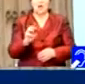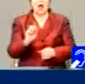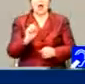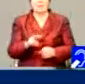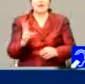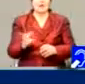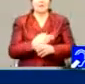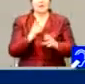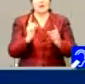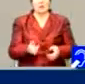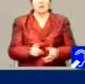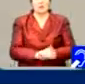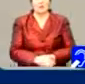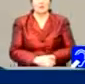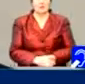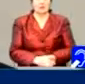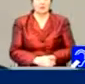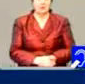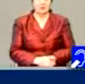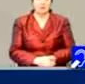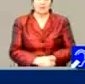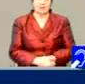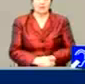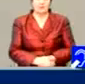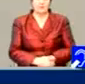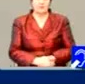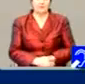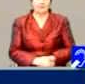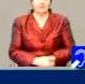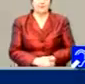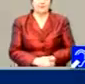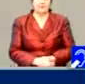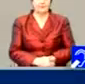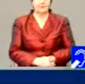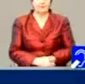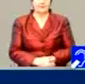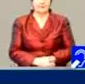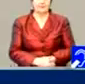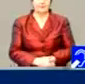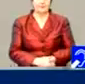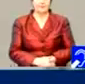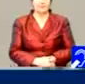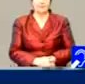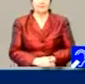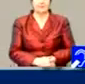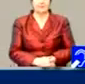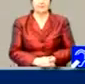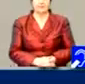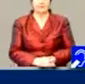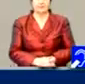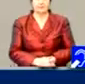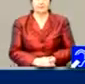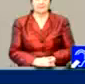fără acord. I understand that EU colleagues are somewhat fed up that the process has taken as long as it has.